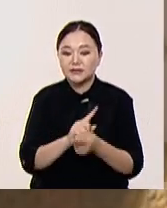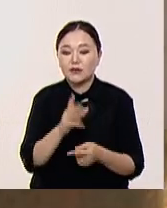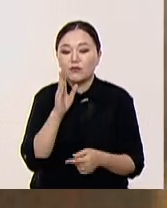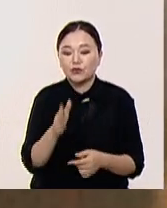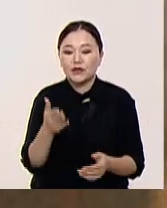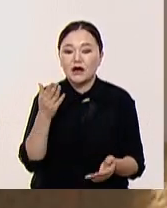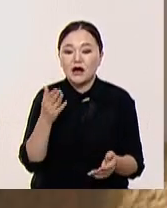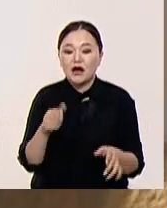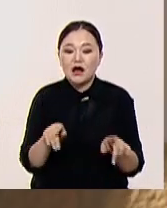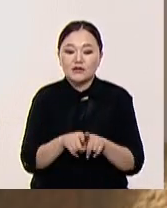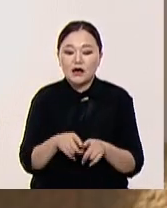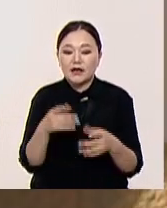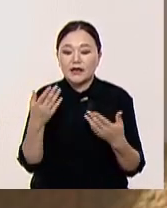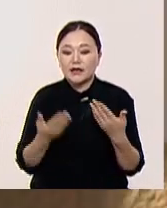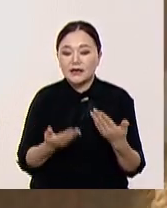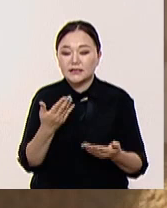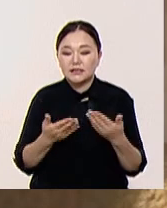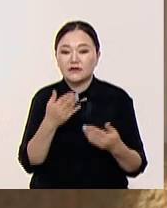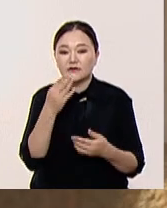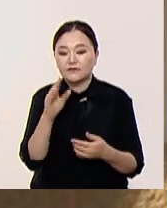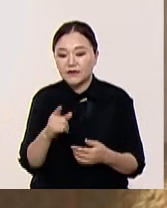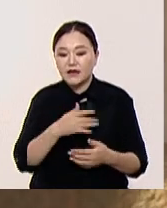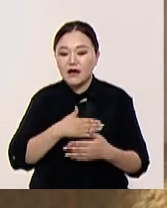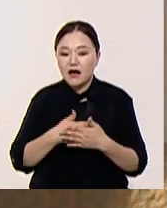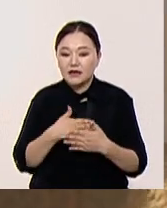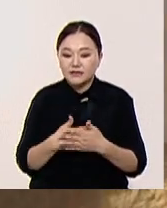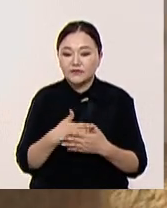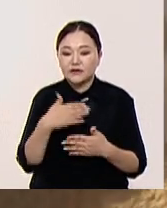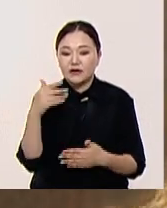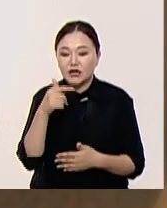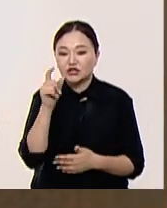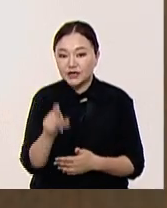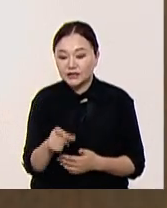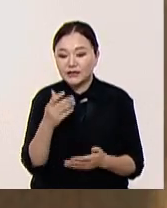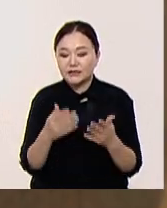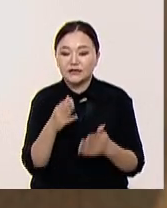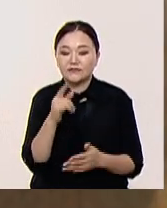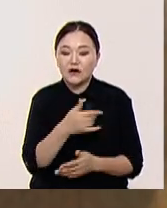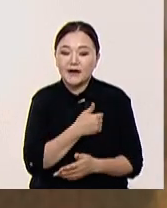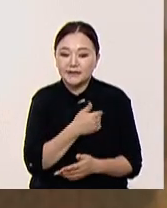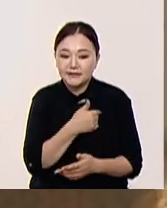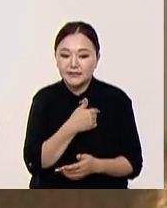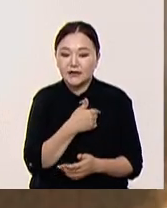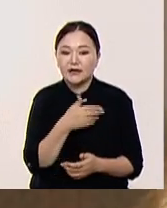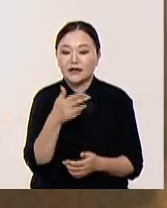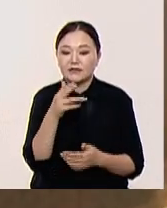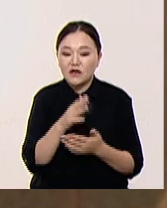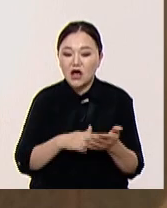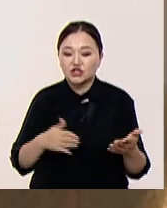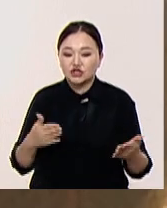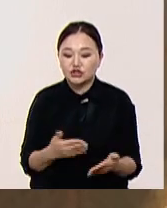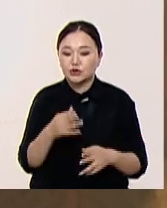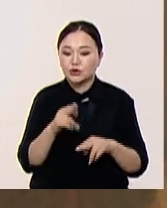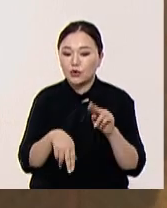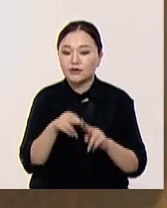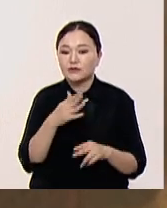как, если вы активный гражданин, если вы хотите дальше жить и строить